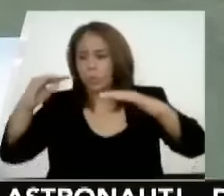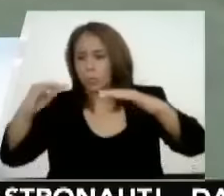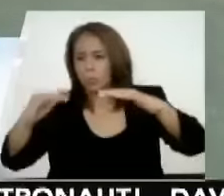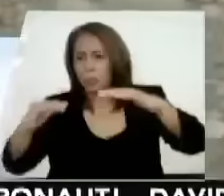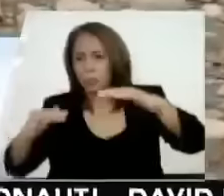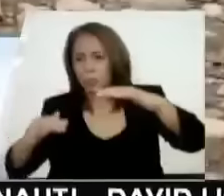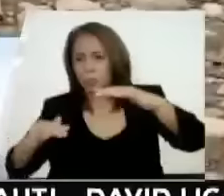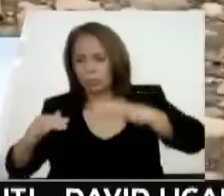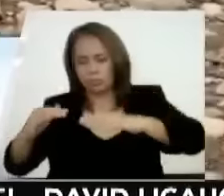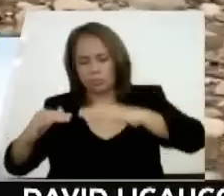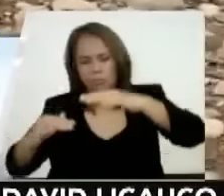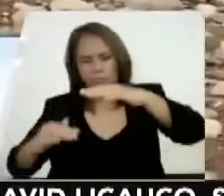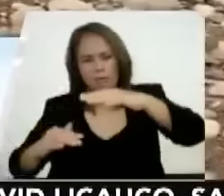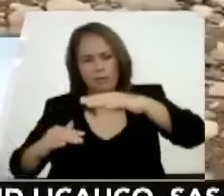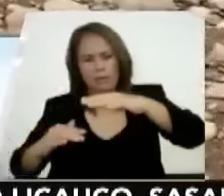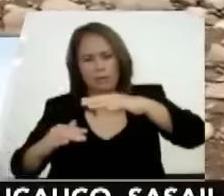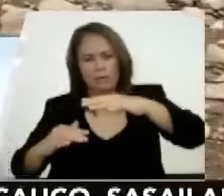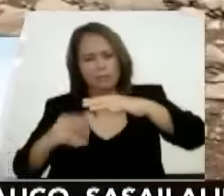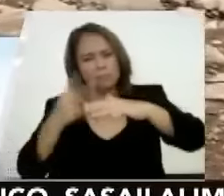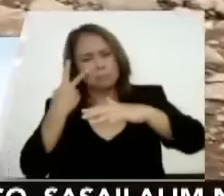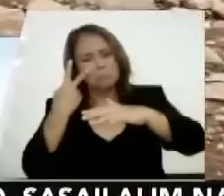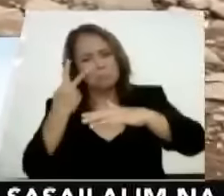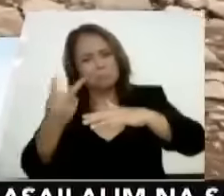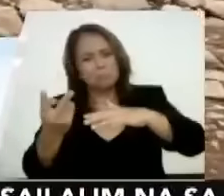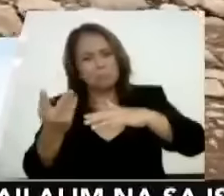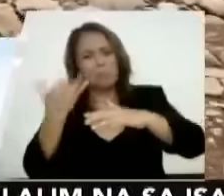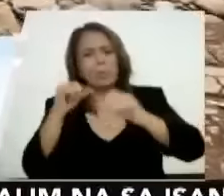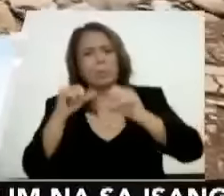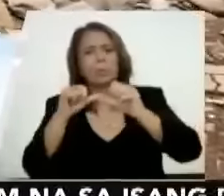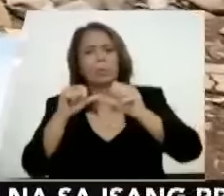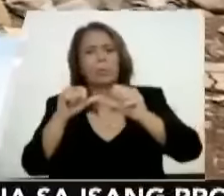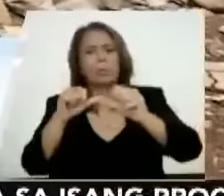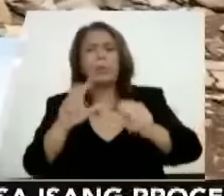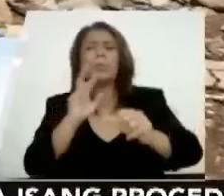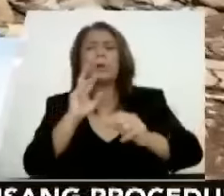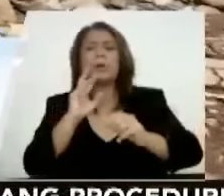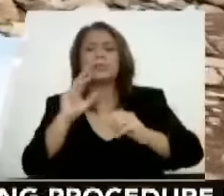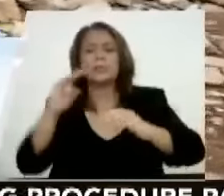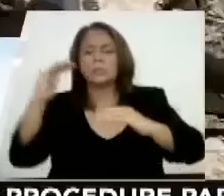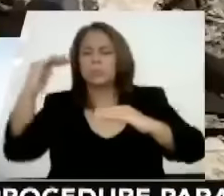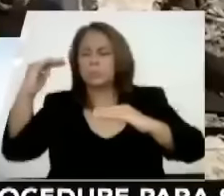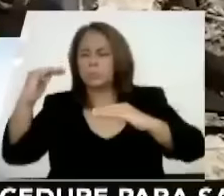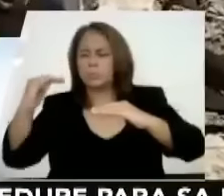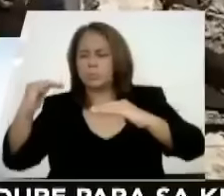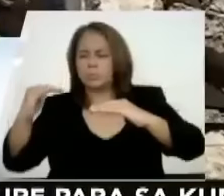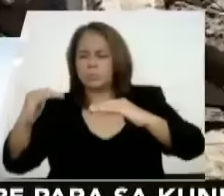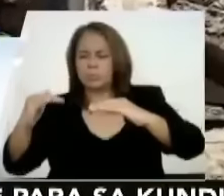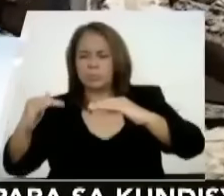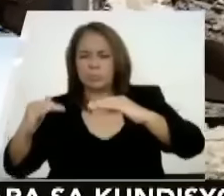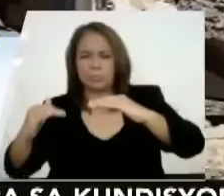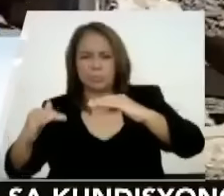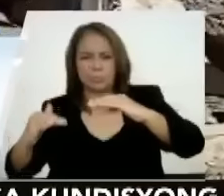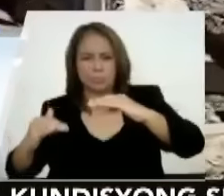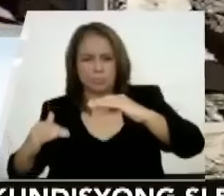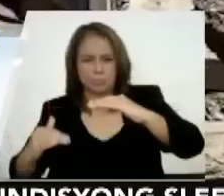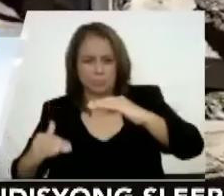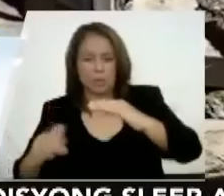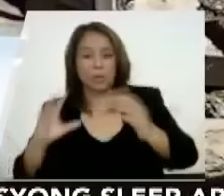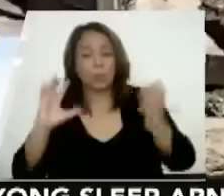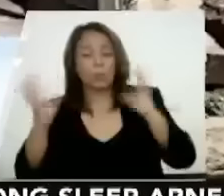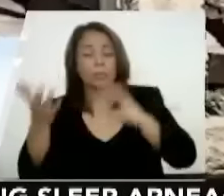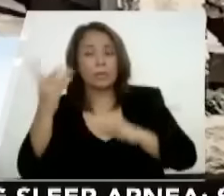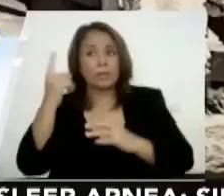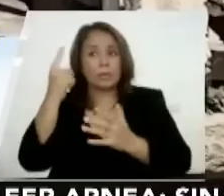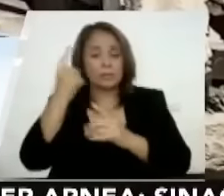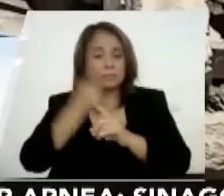Lalo pang nasilayan sa tuloy-tuloy pang pagsadsad na tubig ng pantabangan dam ngayong Abril. Kumpara noong isang buwan, maskita